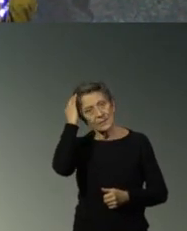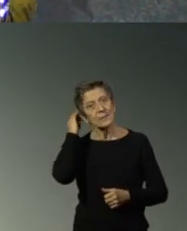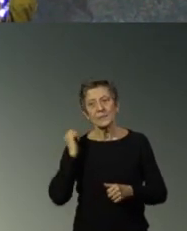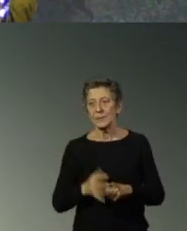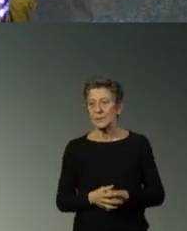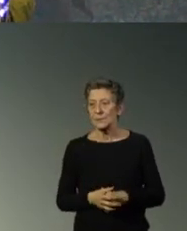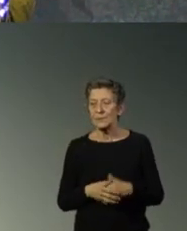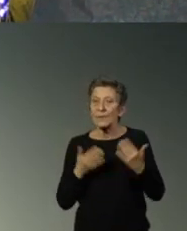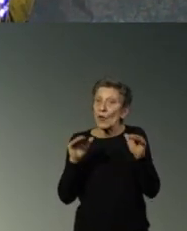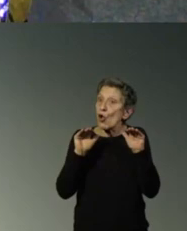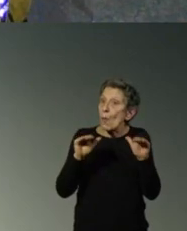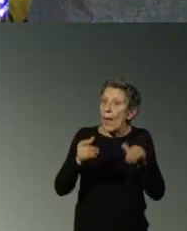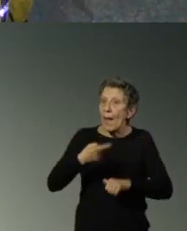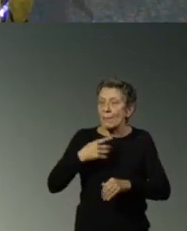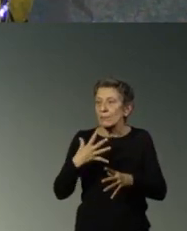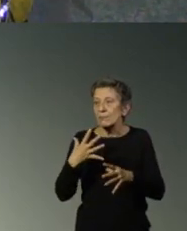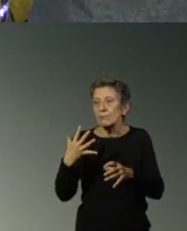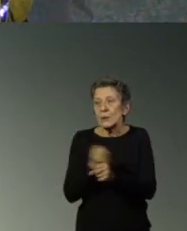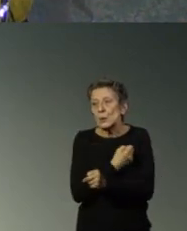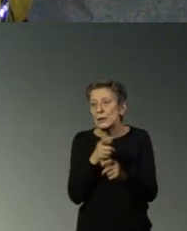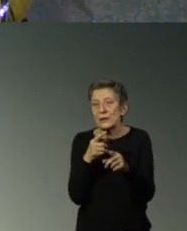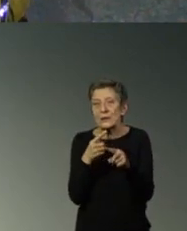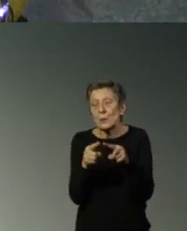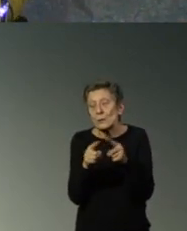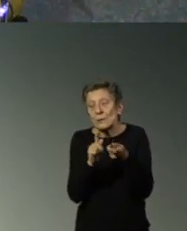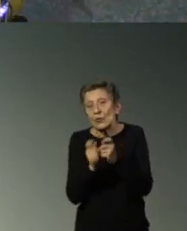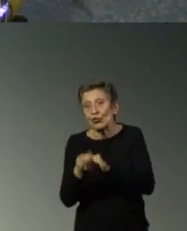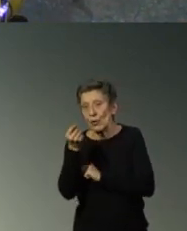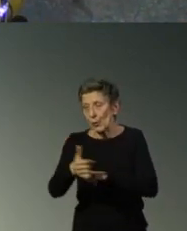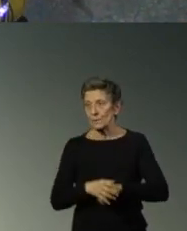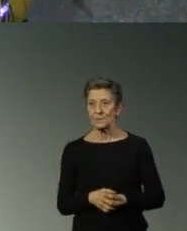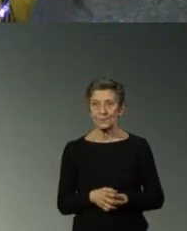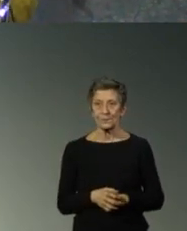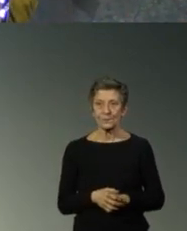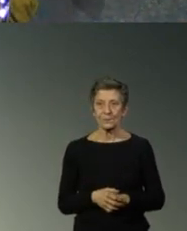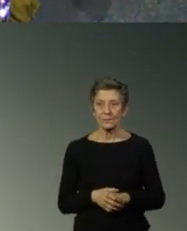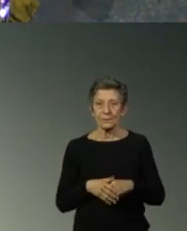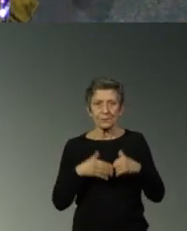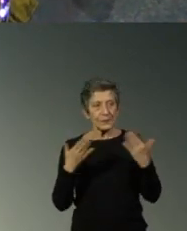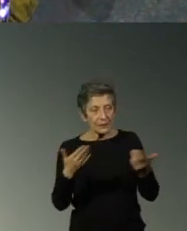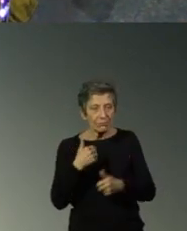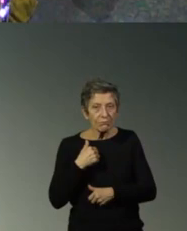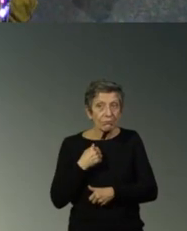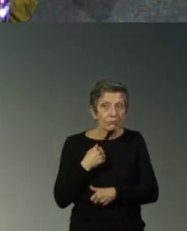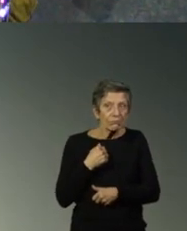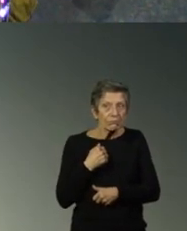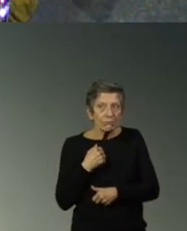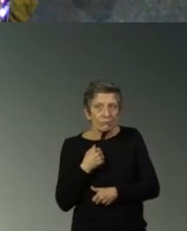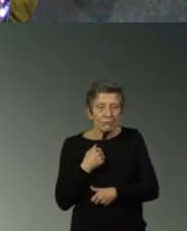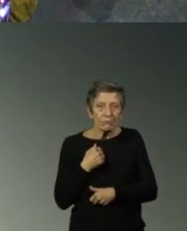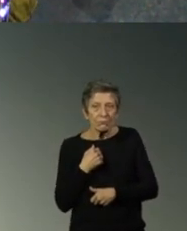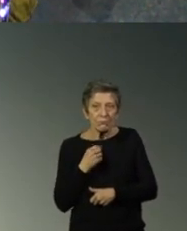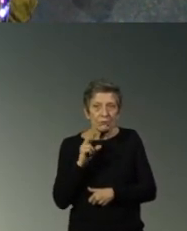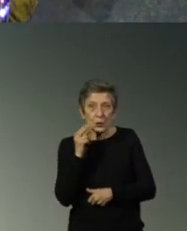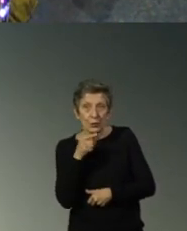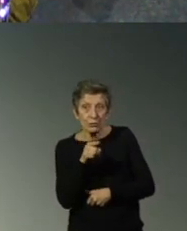Mais on arrive quand même à obtenir des petits changements, voilà. Moi, ce que j'entends aussi dans votre propos, c'est la nécessité d'une présence du corps